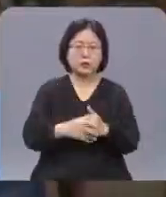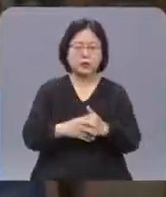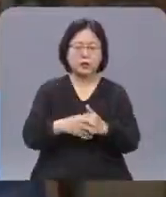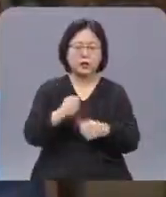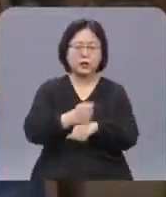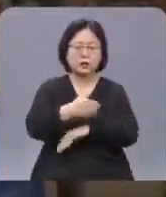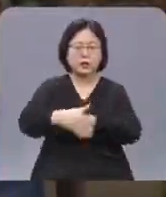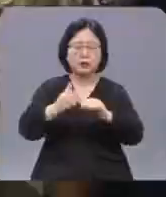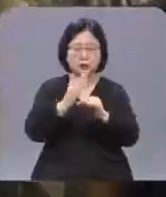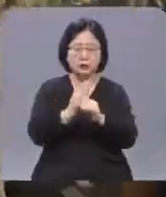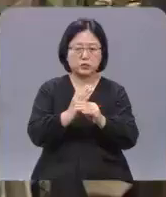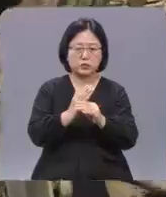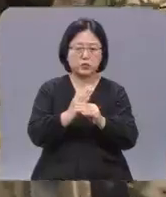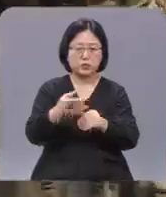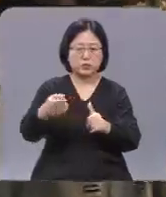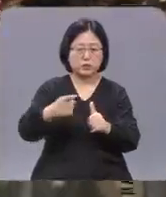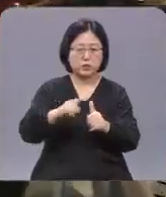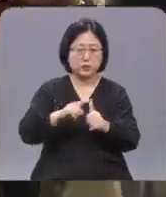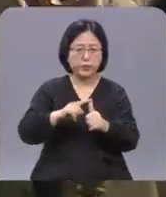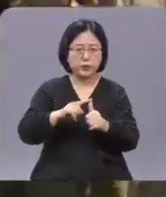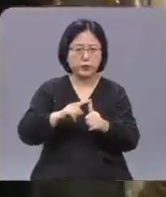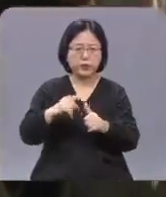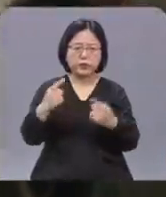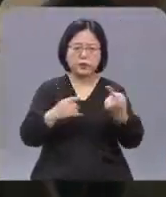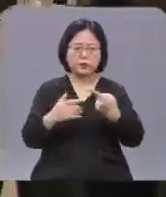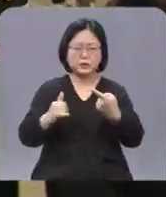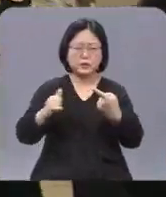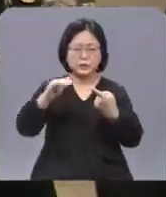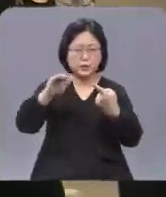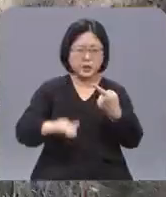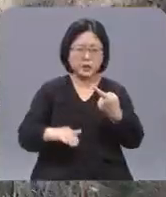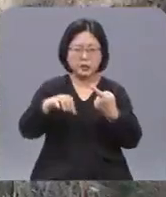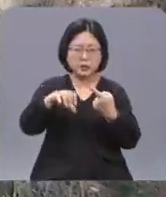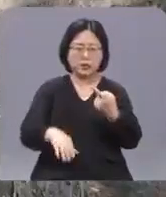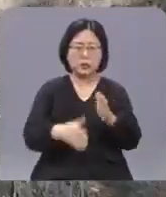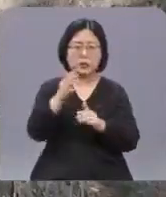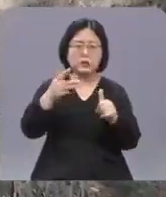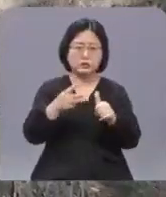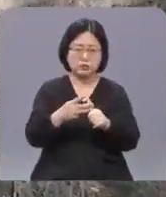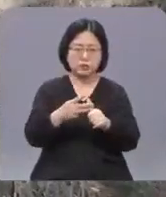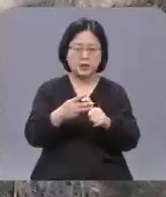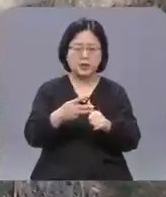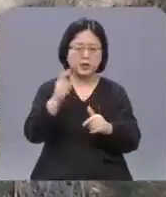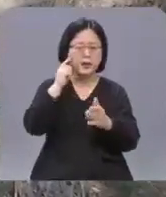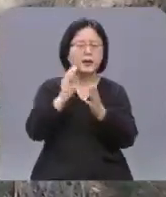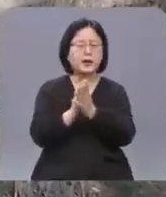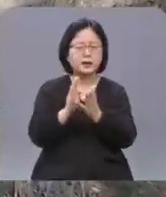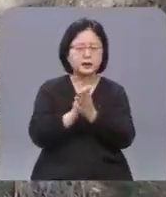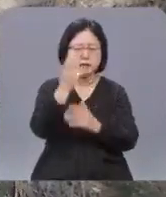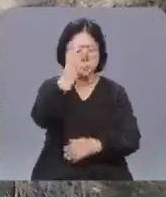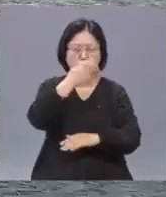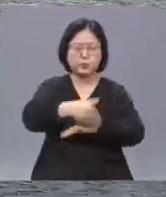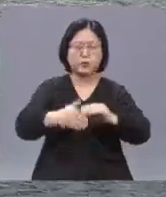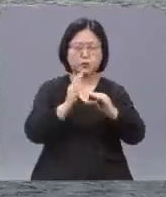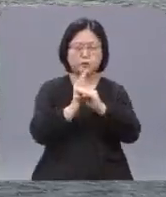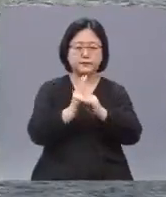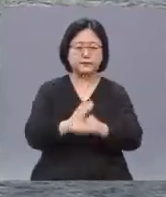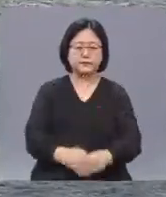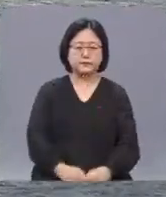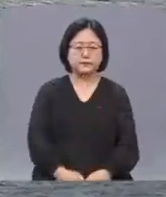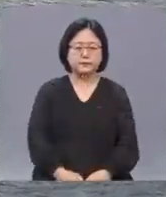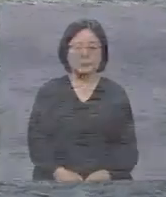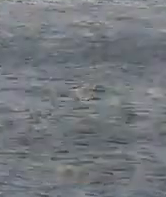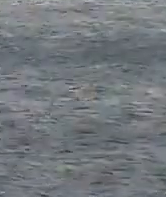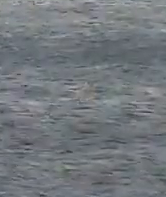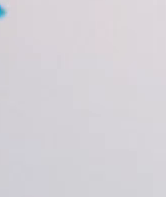이뤄질 예정이고 참여 예상인원 천명 이하 행사장은 시 군별로 자체안전점검을 실시합니다